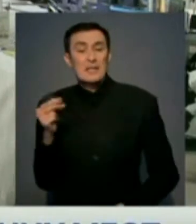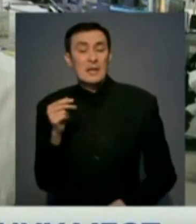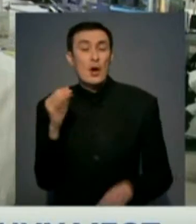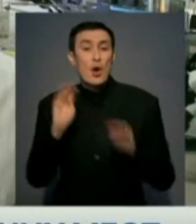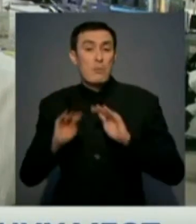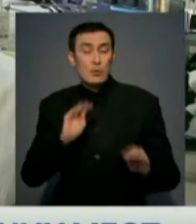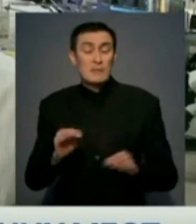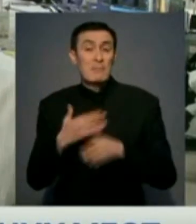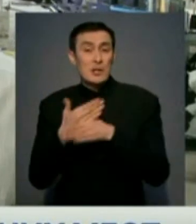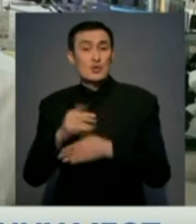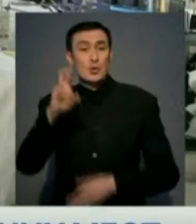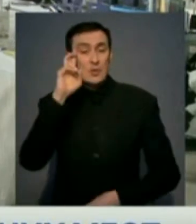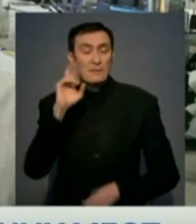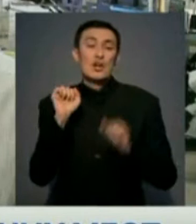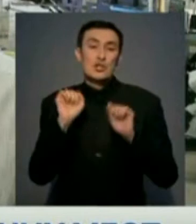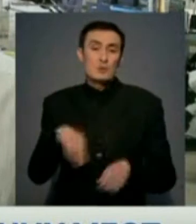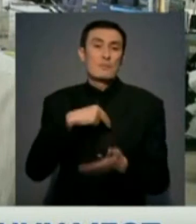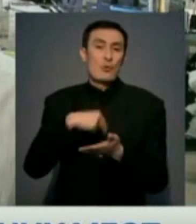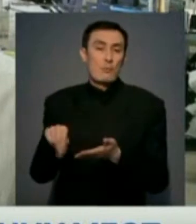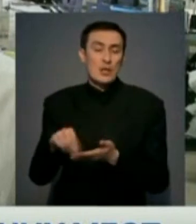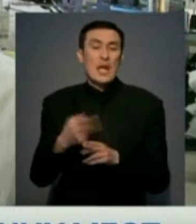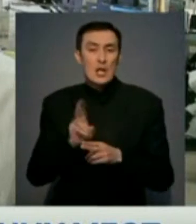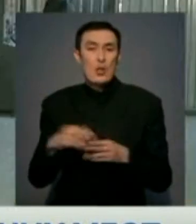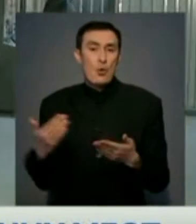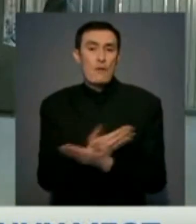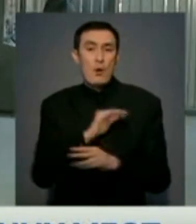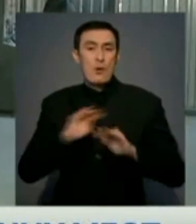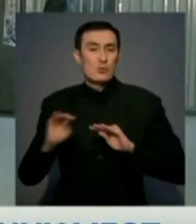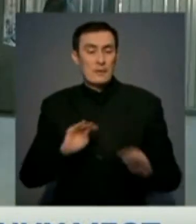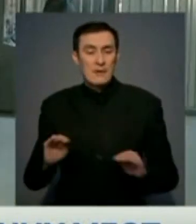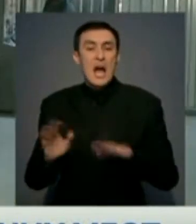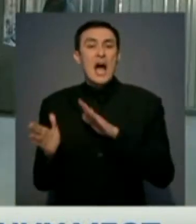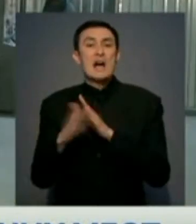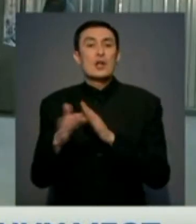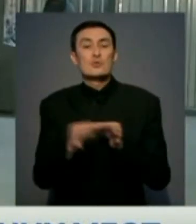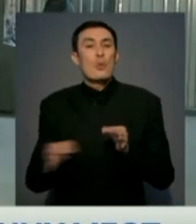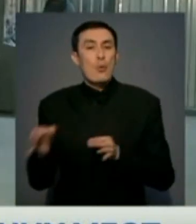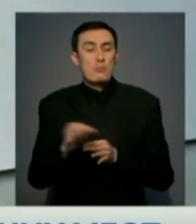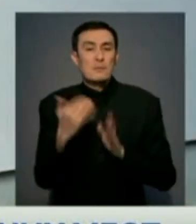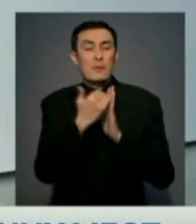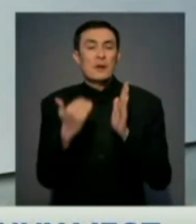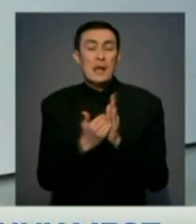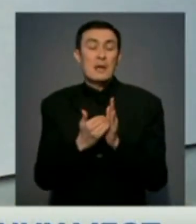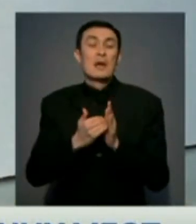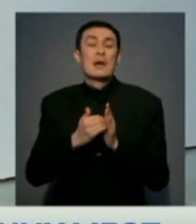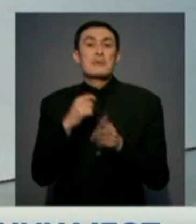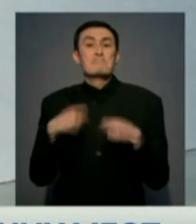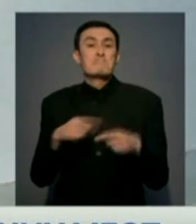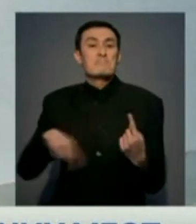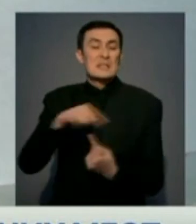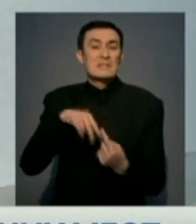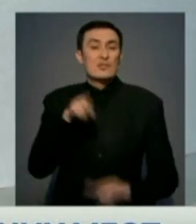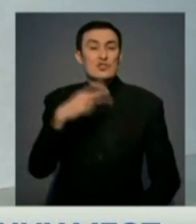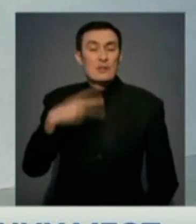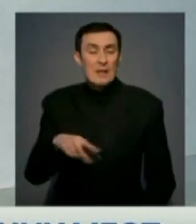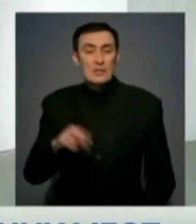будет поддержка со стороны государства, сможем приобрести оборудование. В Атырауской области в этом году по программе «Дорожная карта бизнеса